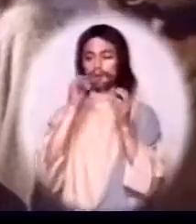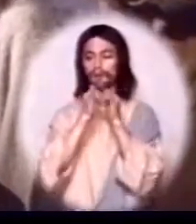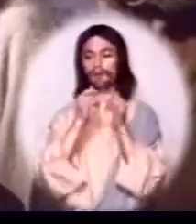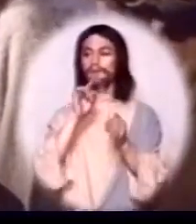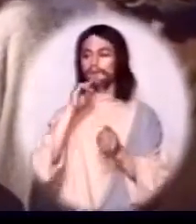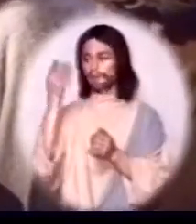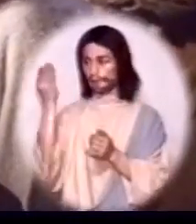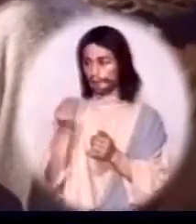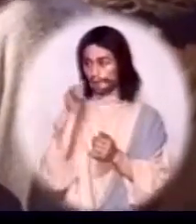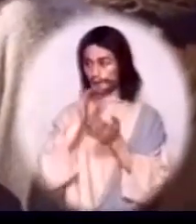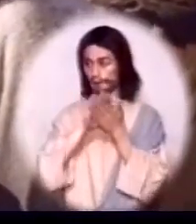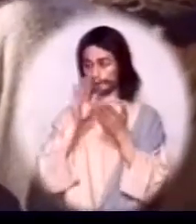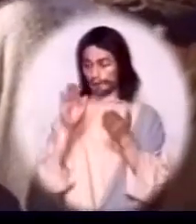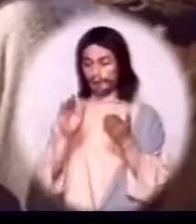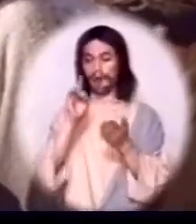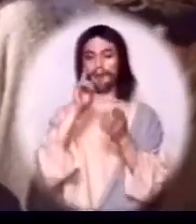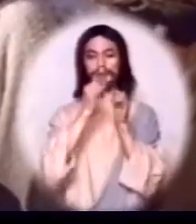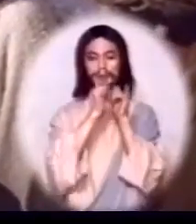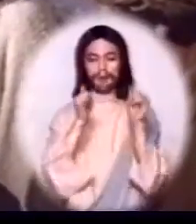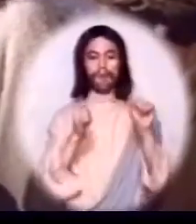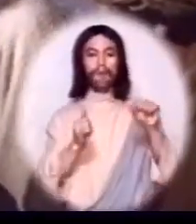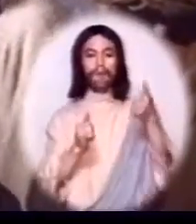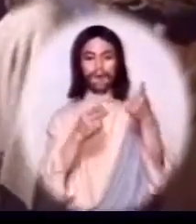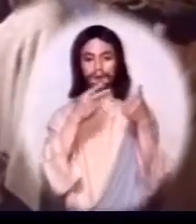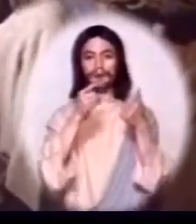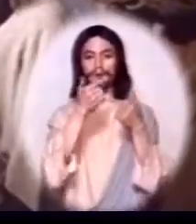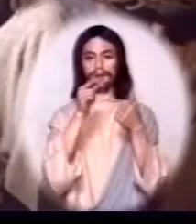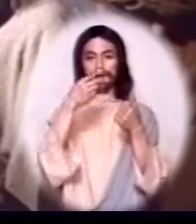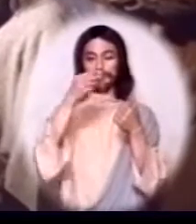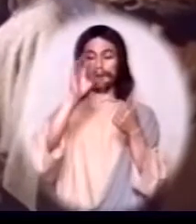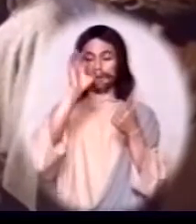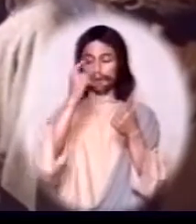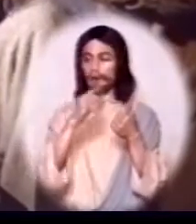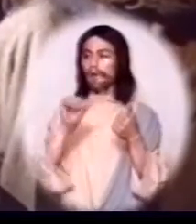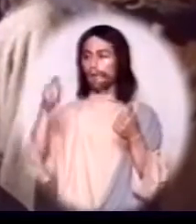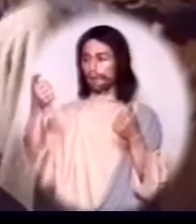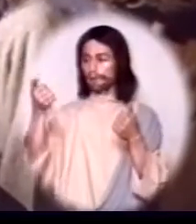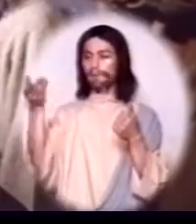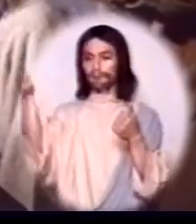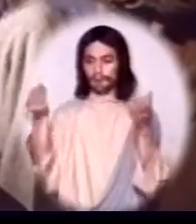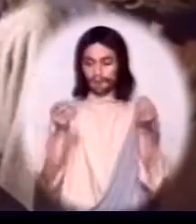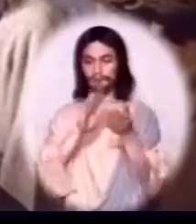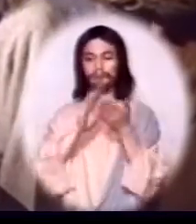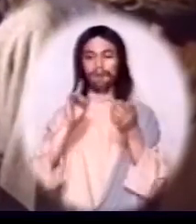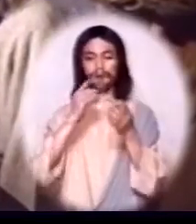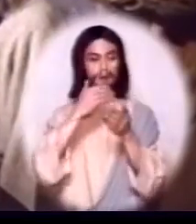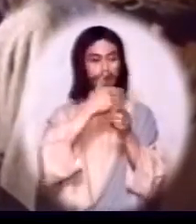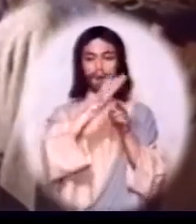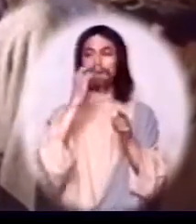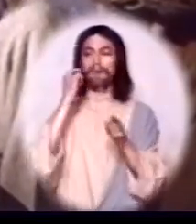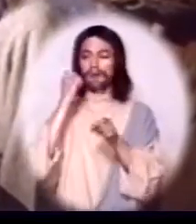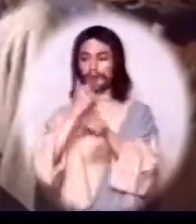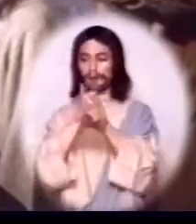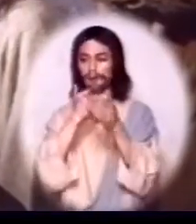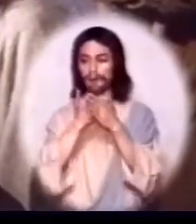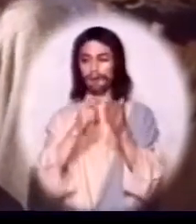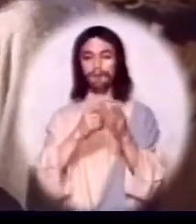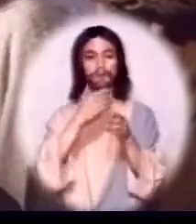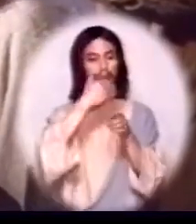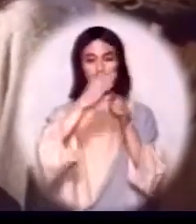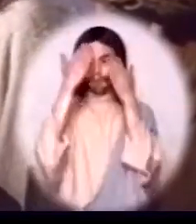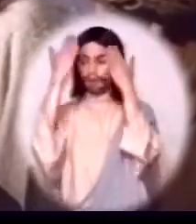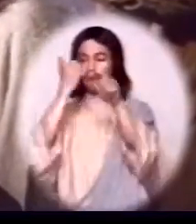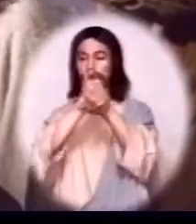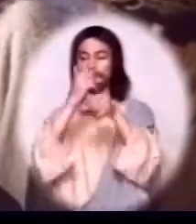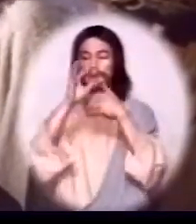사람이 어떤 사람에게 빚을 졌는데 한 사람은 500디나리온을, 다른 사람은 50을 빚졌다. 그 빚을 모두 갚을 수가 없어 그